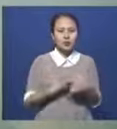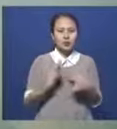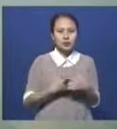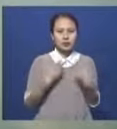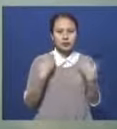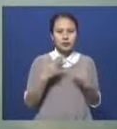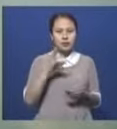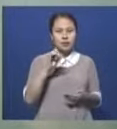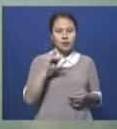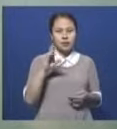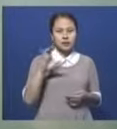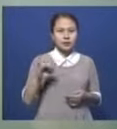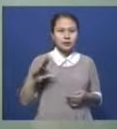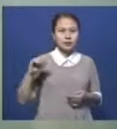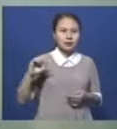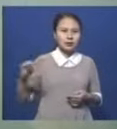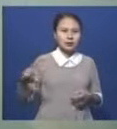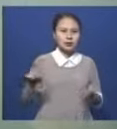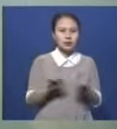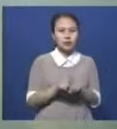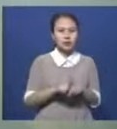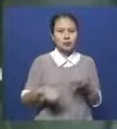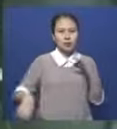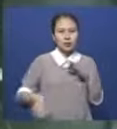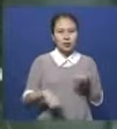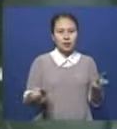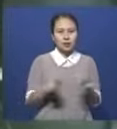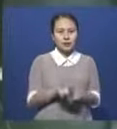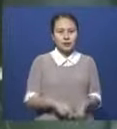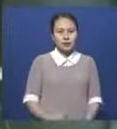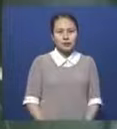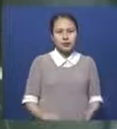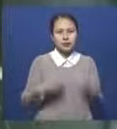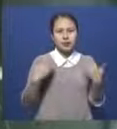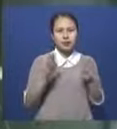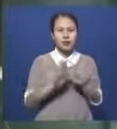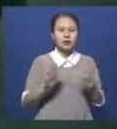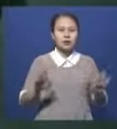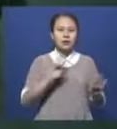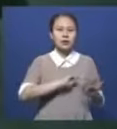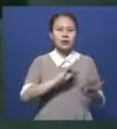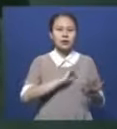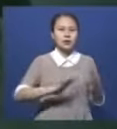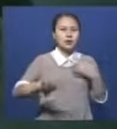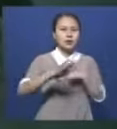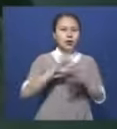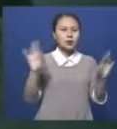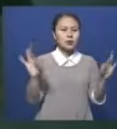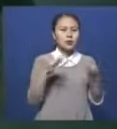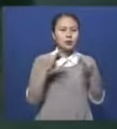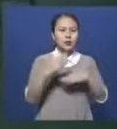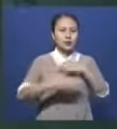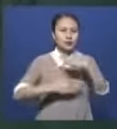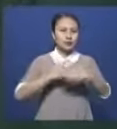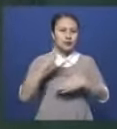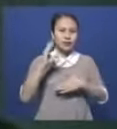бақсы тас деп атайды, қолында ұстаған қобызынан да байқауға болады. Мұражай қызметкерлері аспапты музыка мәдениетінің ғасырлар